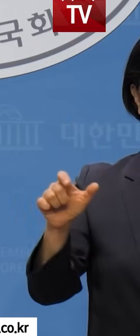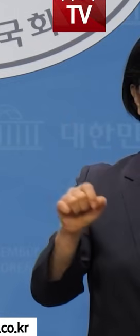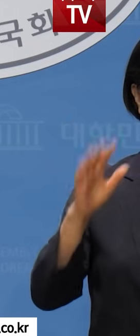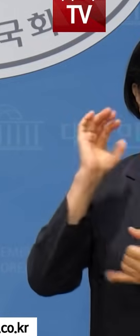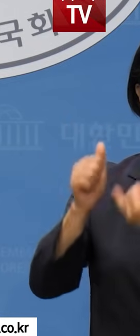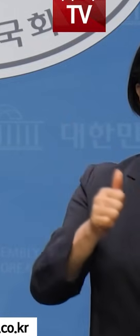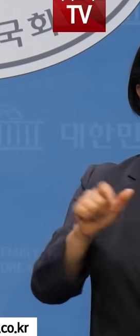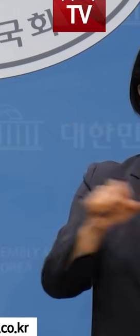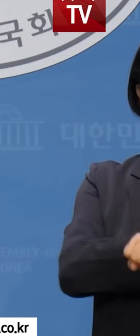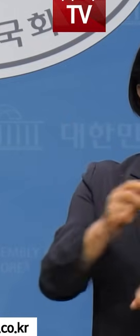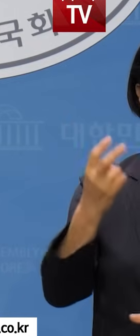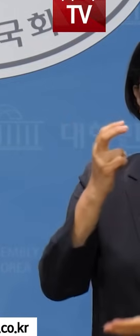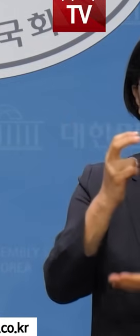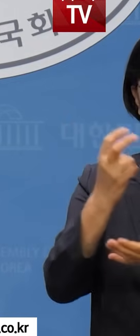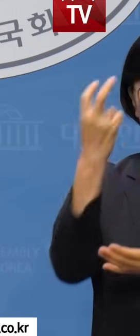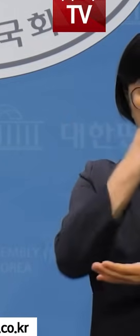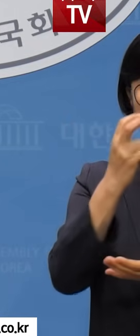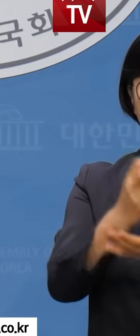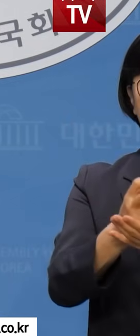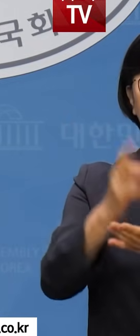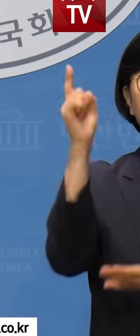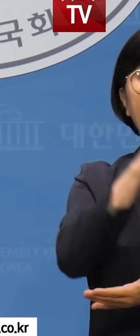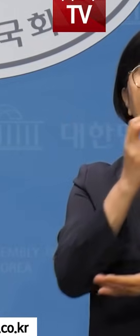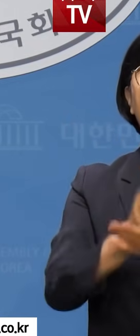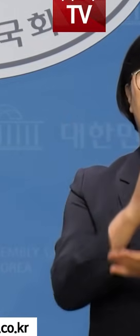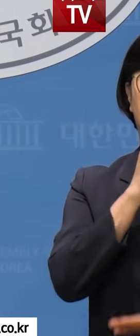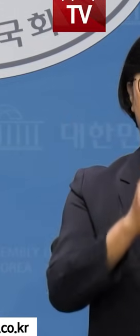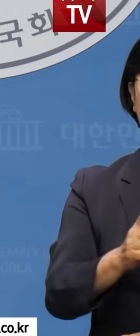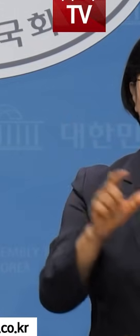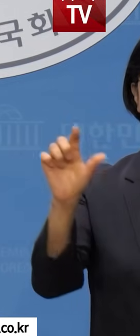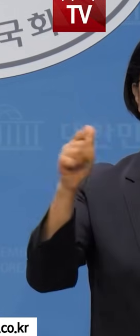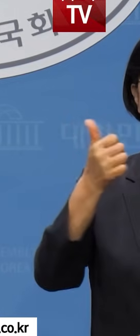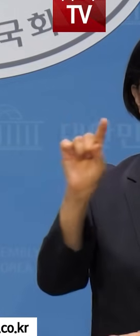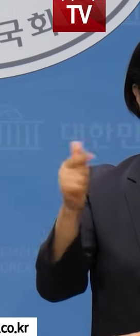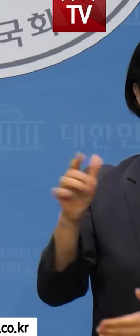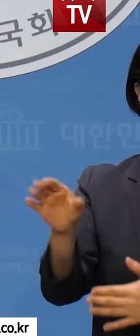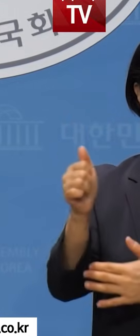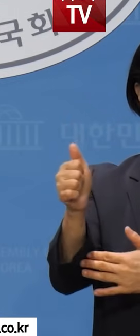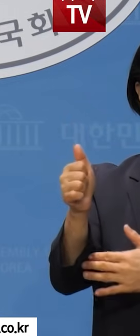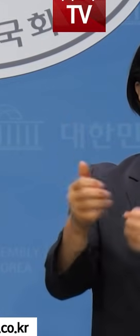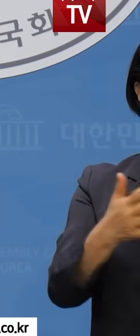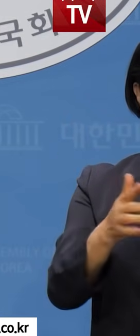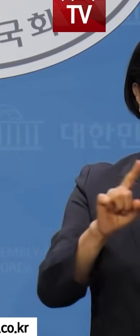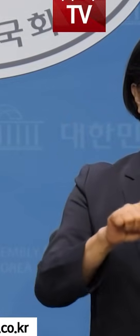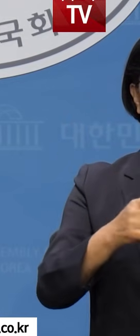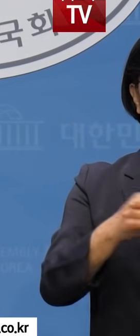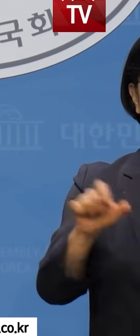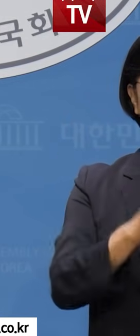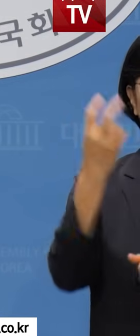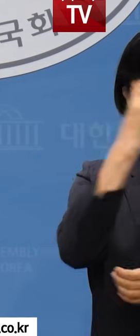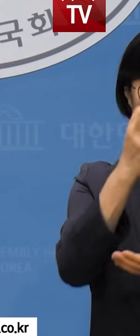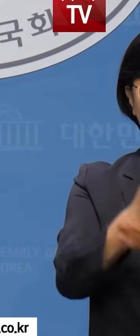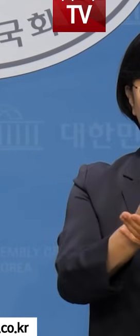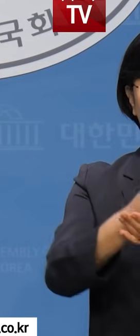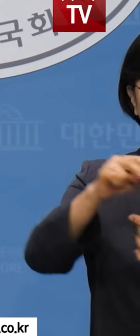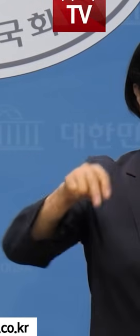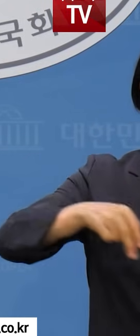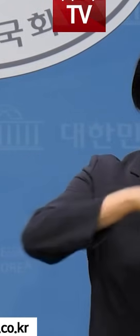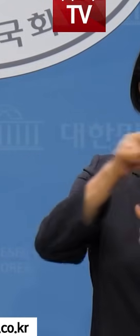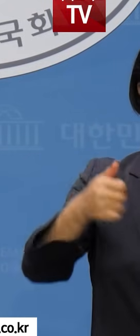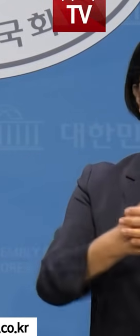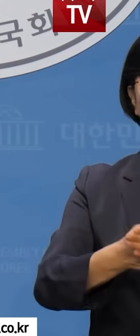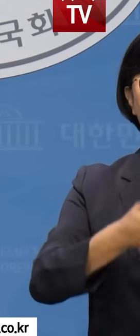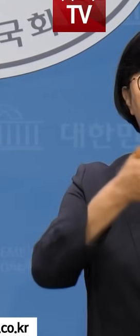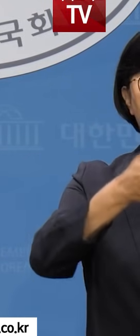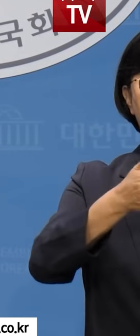특검법을 악법으로 규정했습니다. 특히 한동훈 비대위원장은 특검법에 담긴 수사 상황